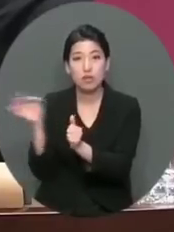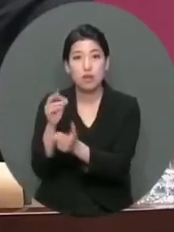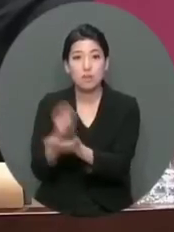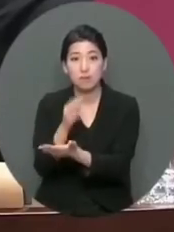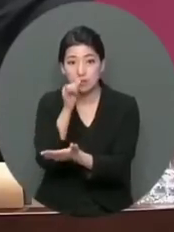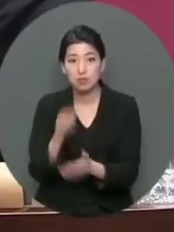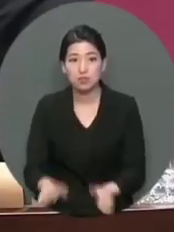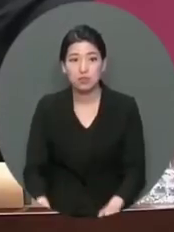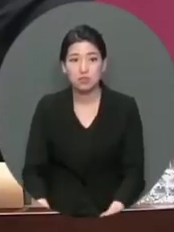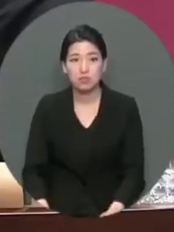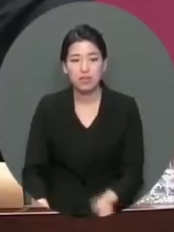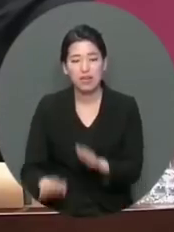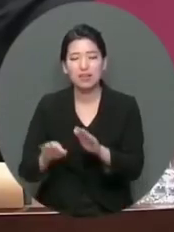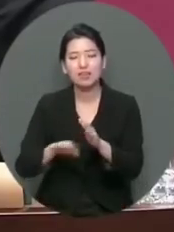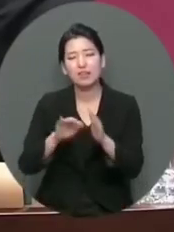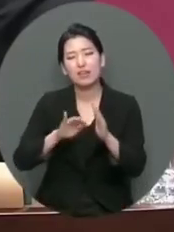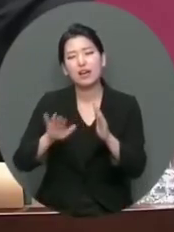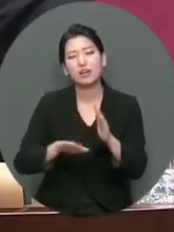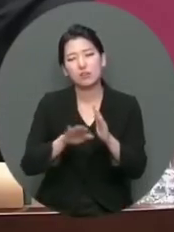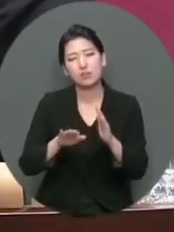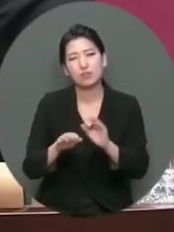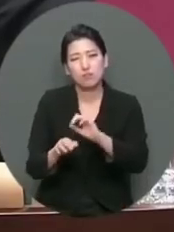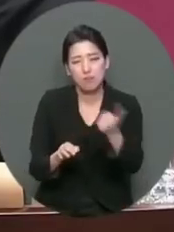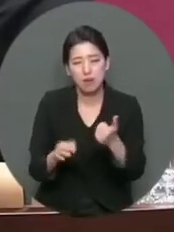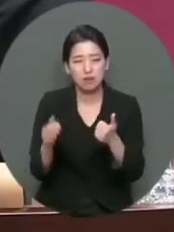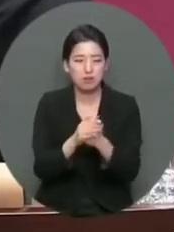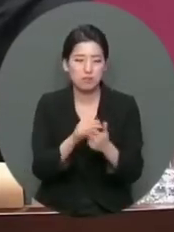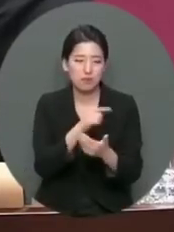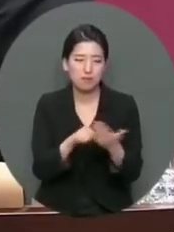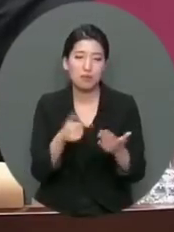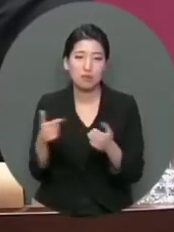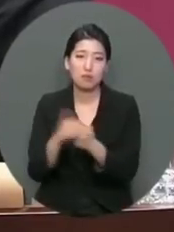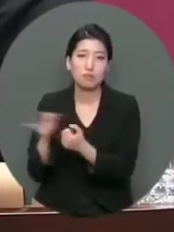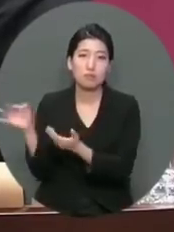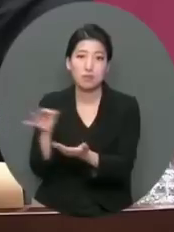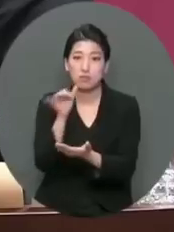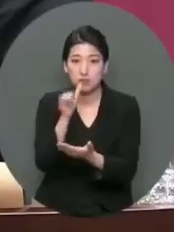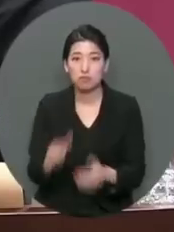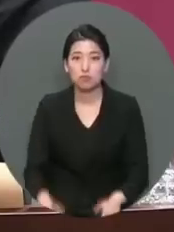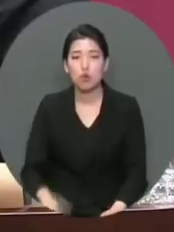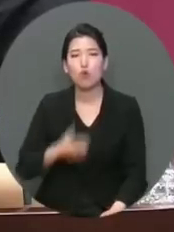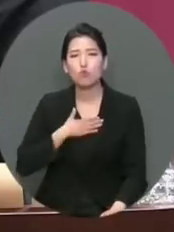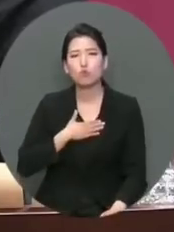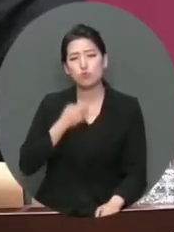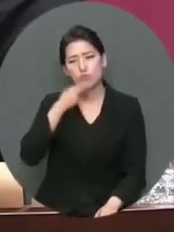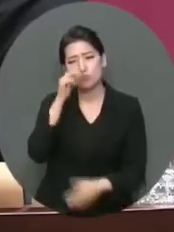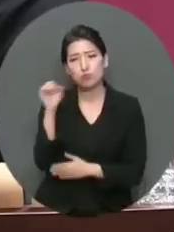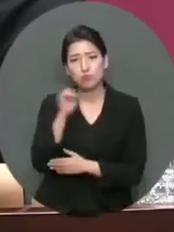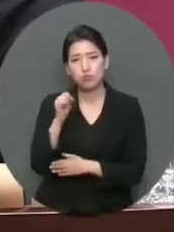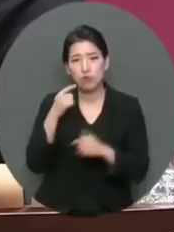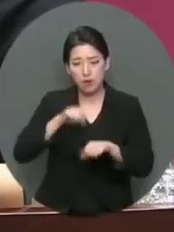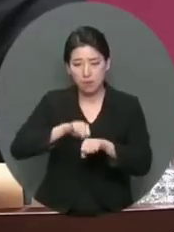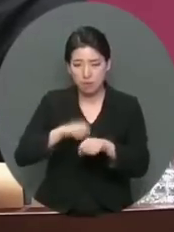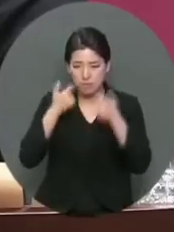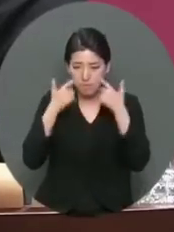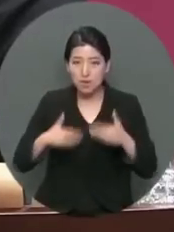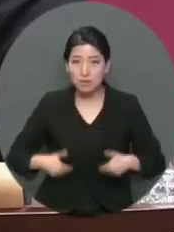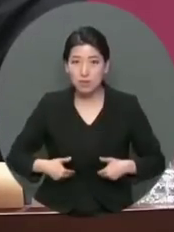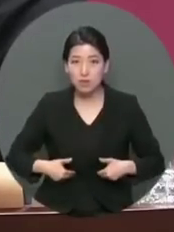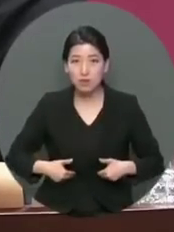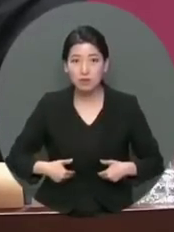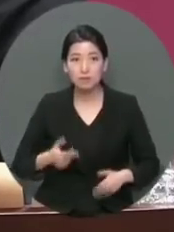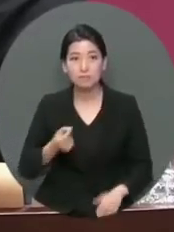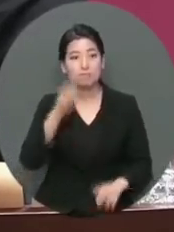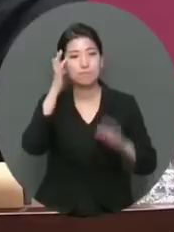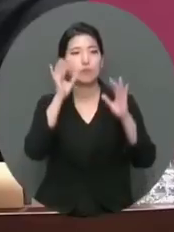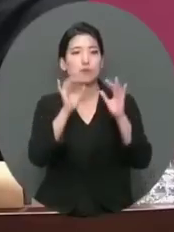그만큼 가정에 피해를 줬기 때문에 합리적인 법이라고 생각합니다. 우리도 강력한 조치로 음주운전 뿌리를 뽑아야 할 것 같습니다. 동의하십니까? 저도 음주운전을